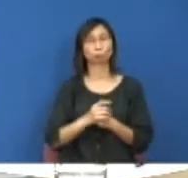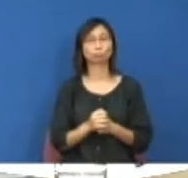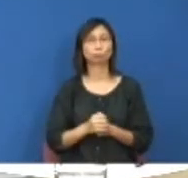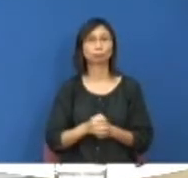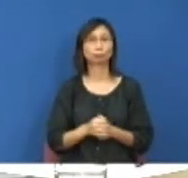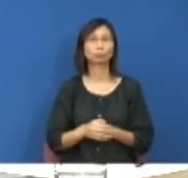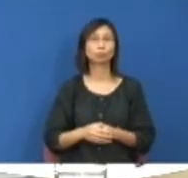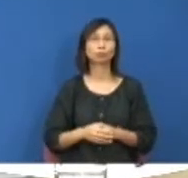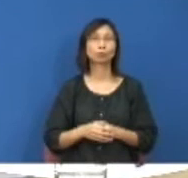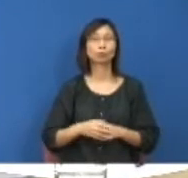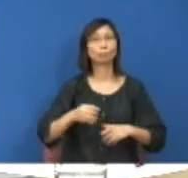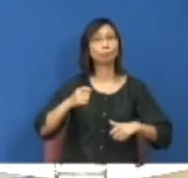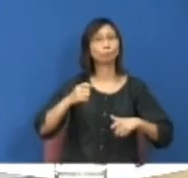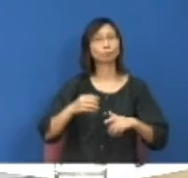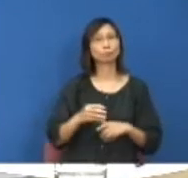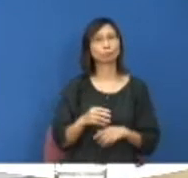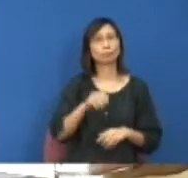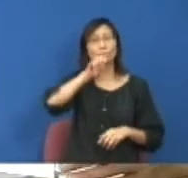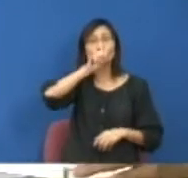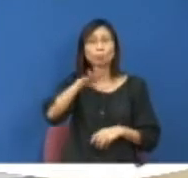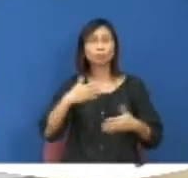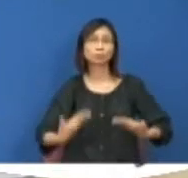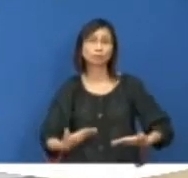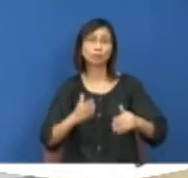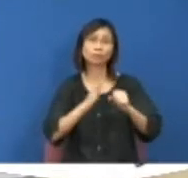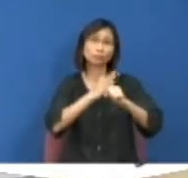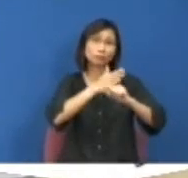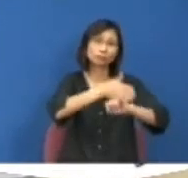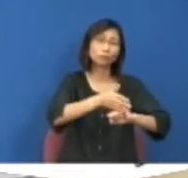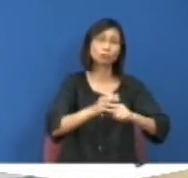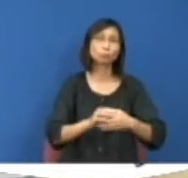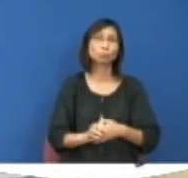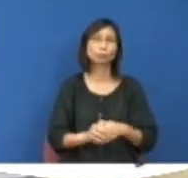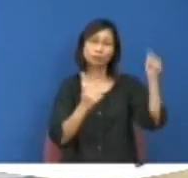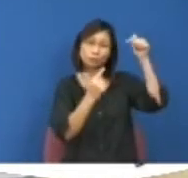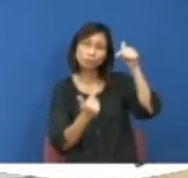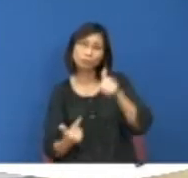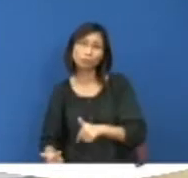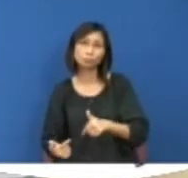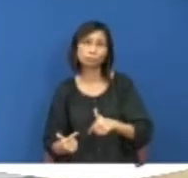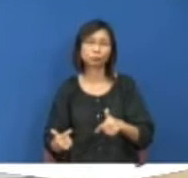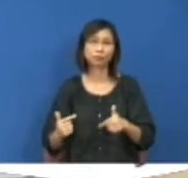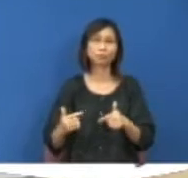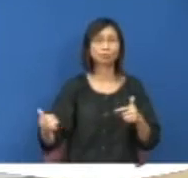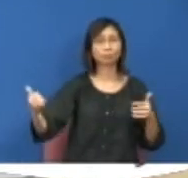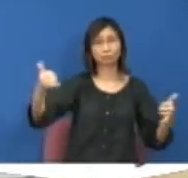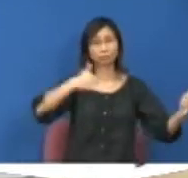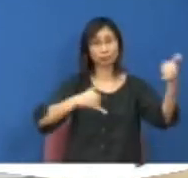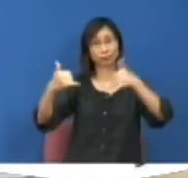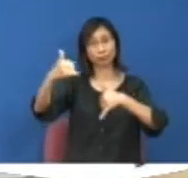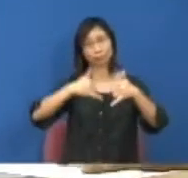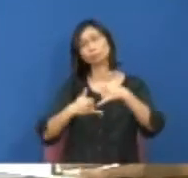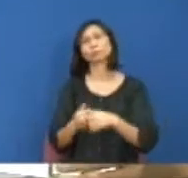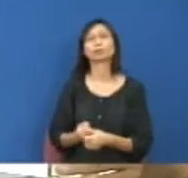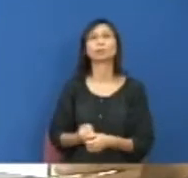在這個社會已經是可以用一個持續的集體的武裝力量去對抗現